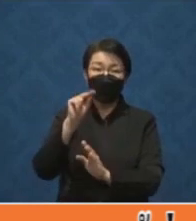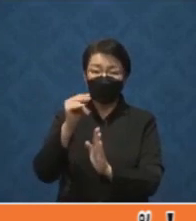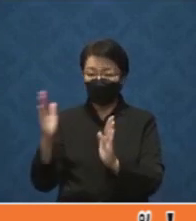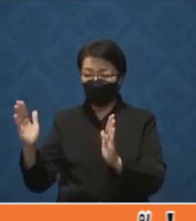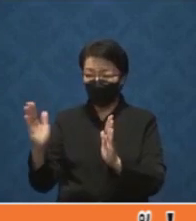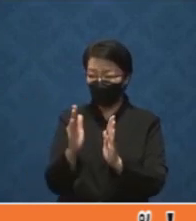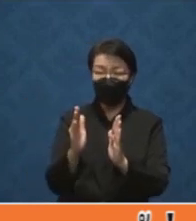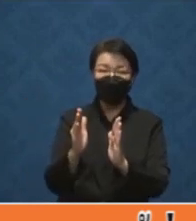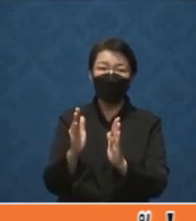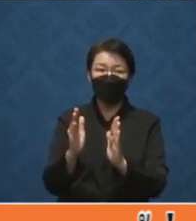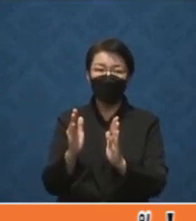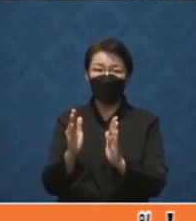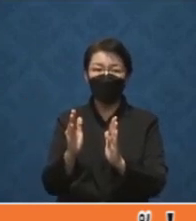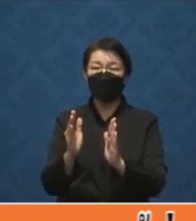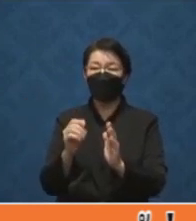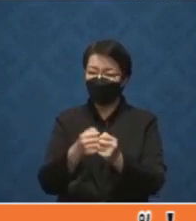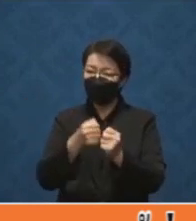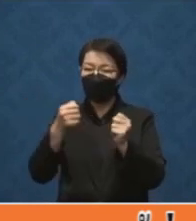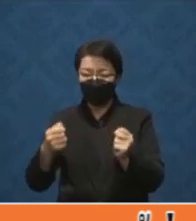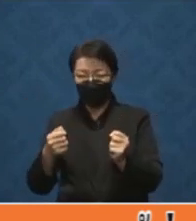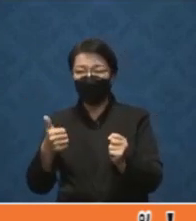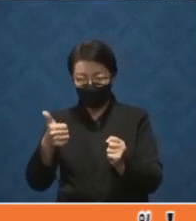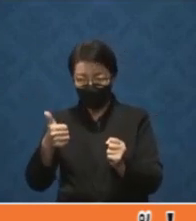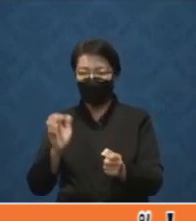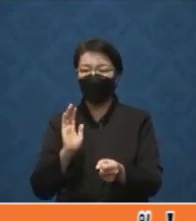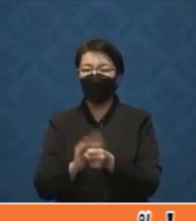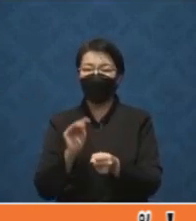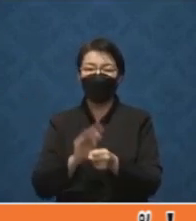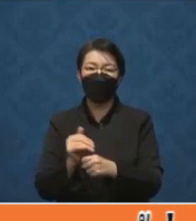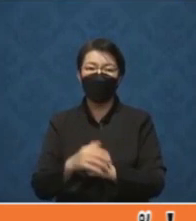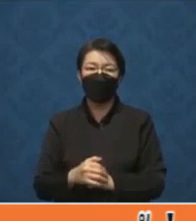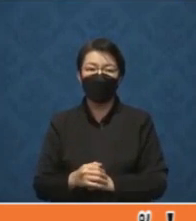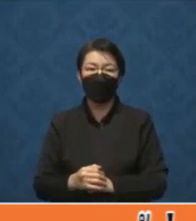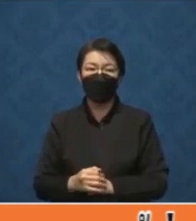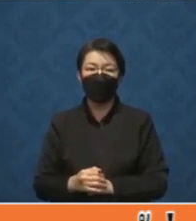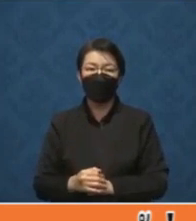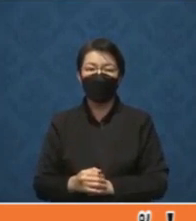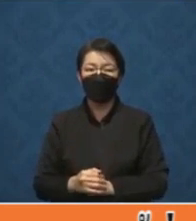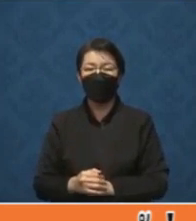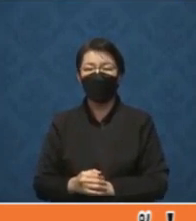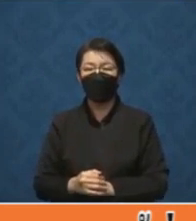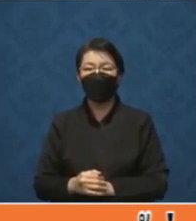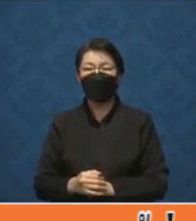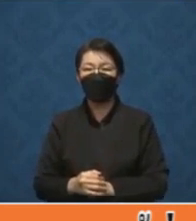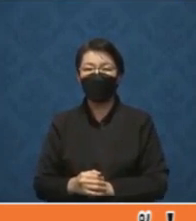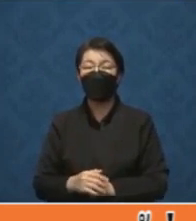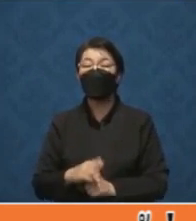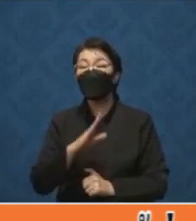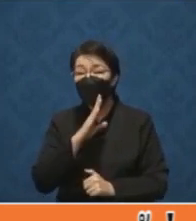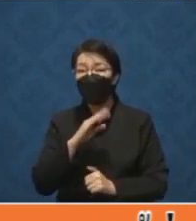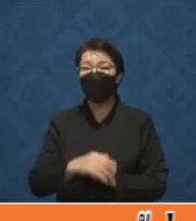วันหากจะขยายระยะเวลาก็ขยายได้แค่เท่าที่ไม่เกิน30วันนับแต่วันที่ประกาศ